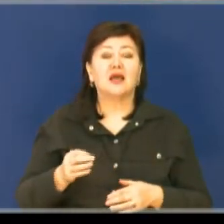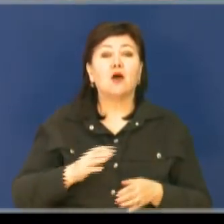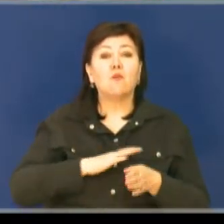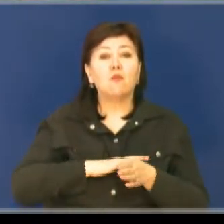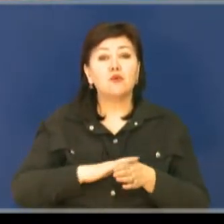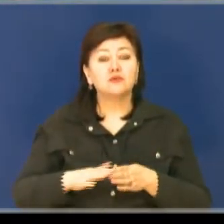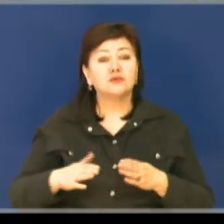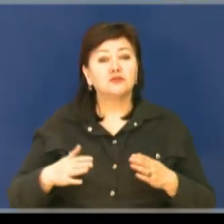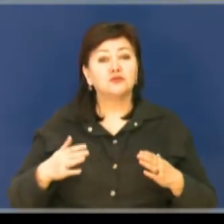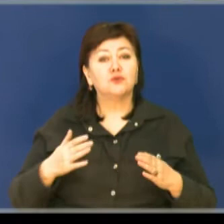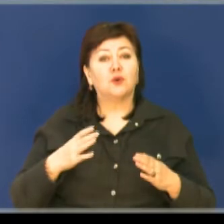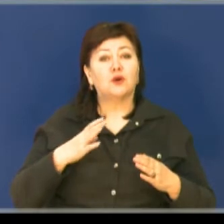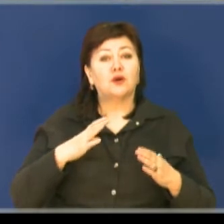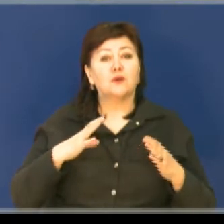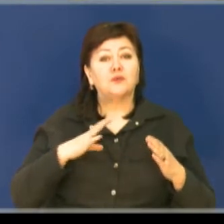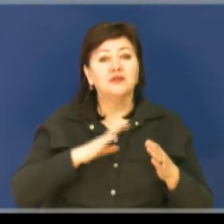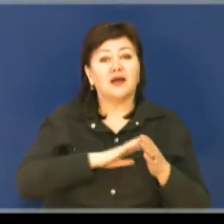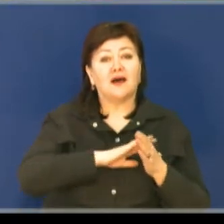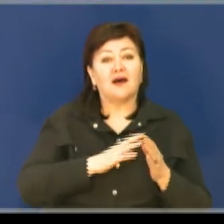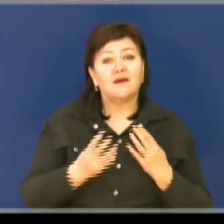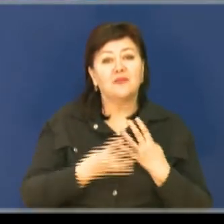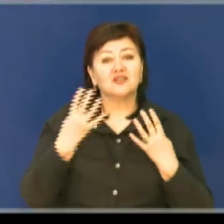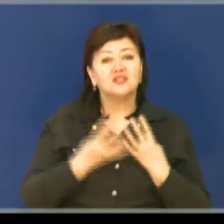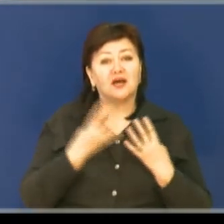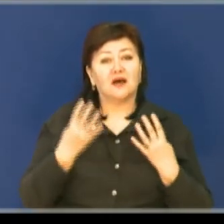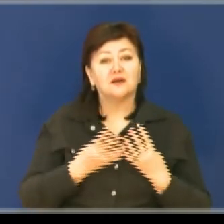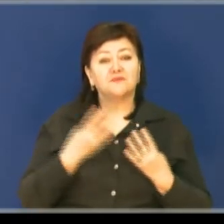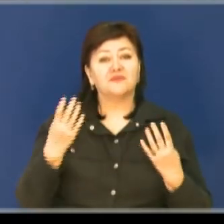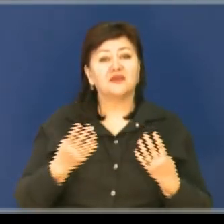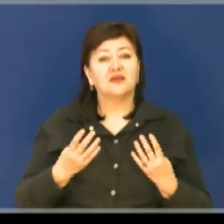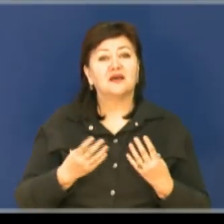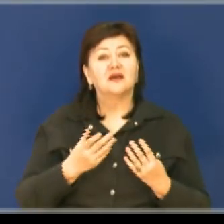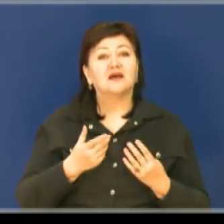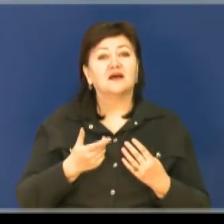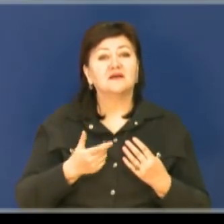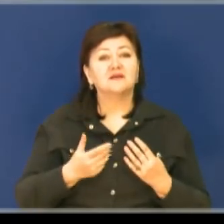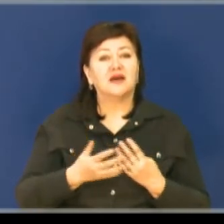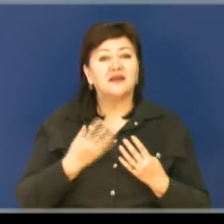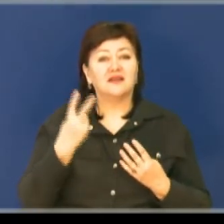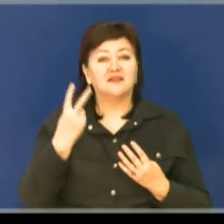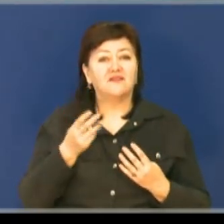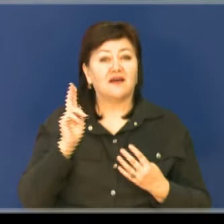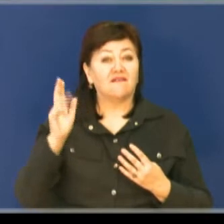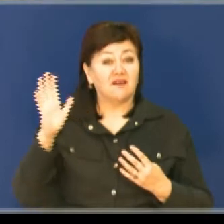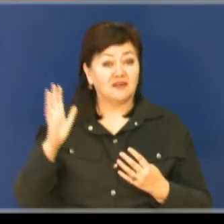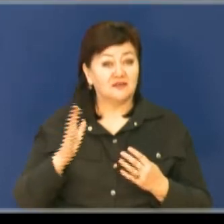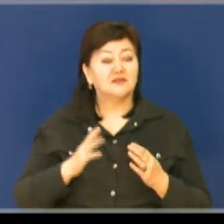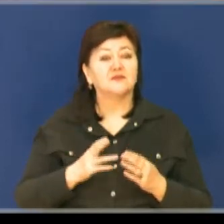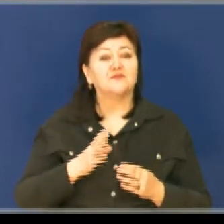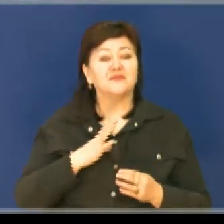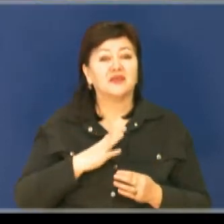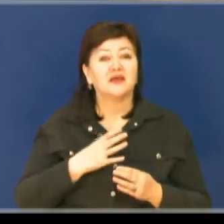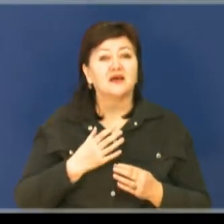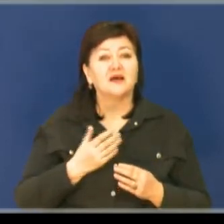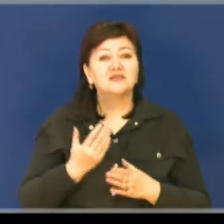полностью была охвачена кровля деревянного дома, а также открытым пламенем горели 2 квартиры. Слаженные действия спасателей